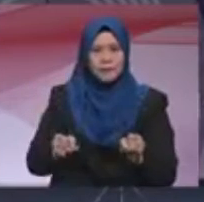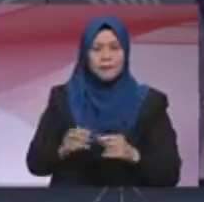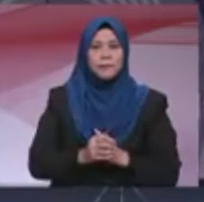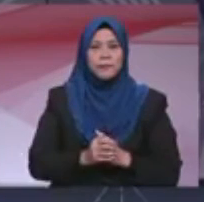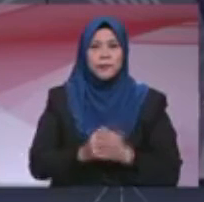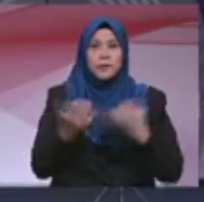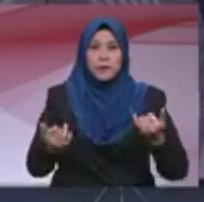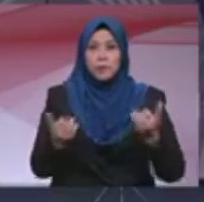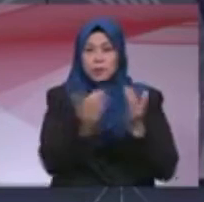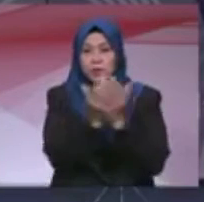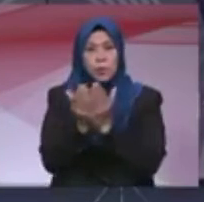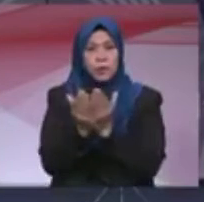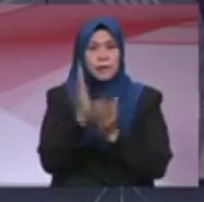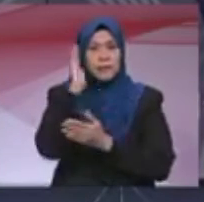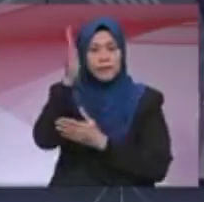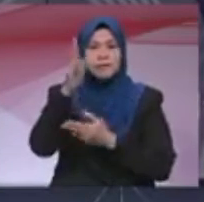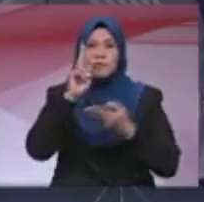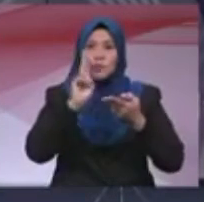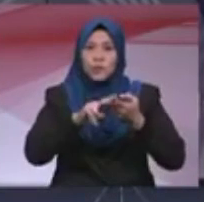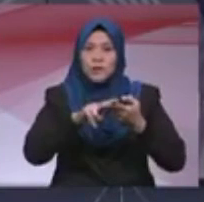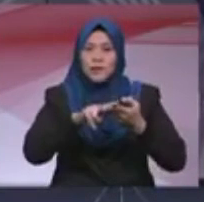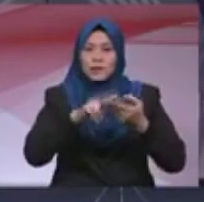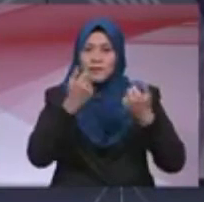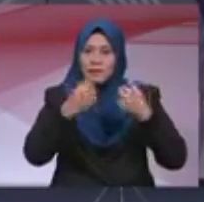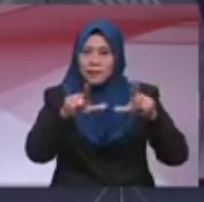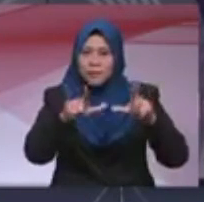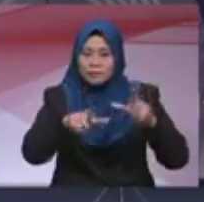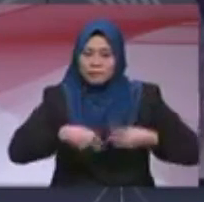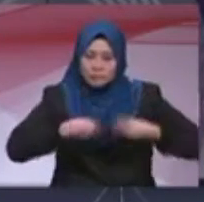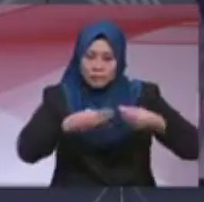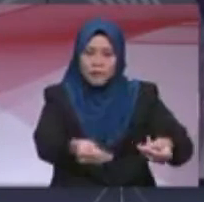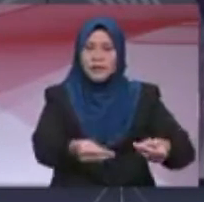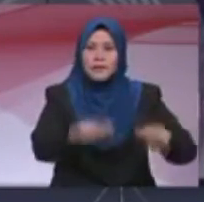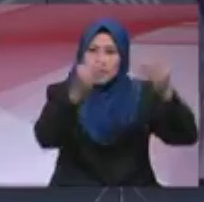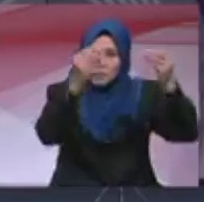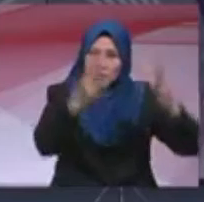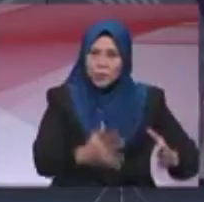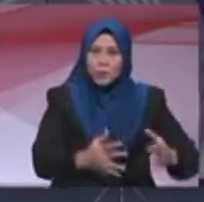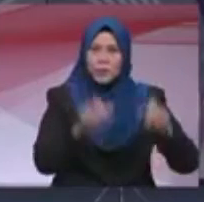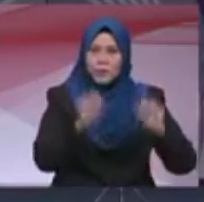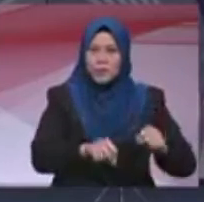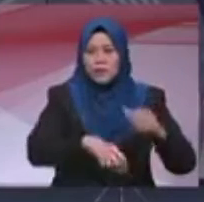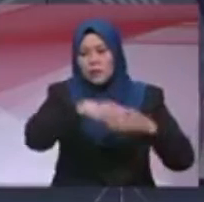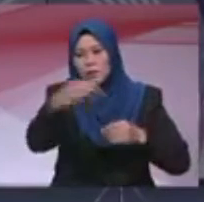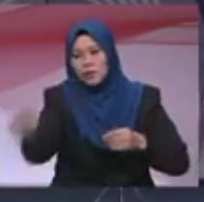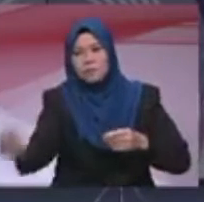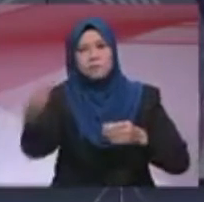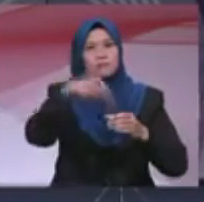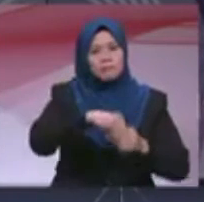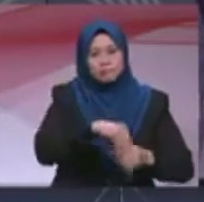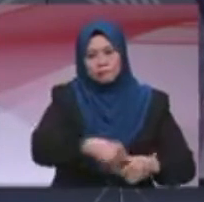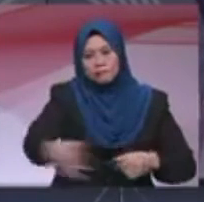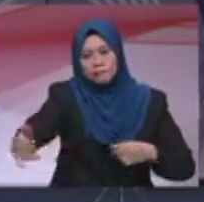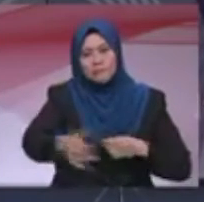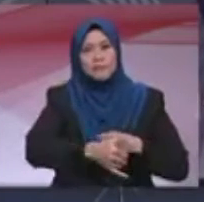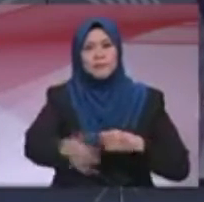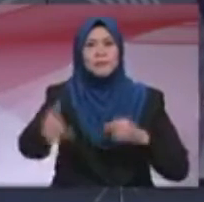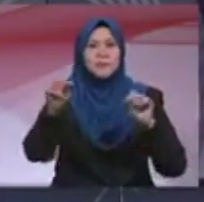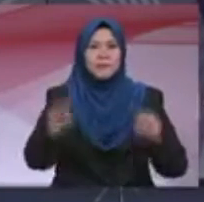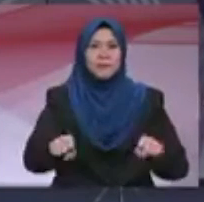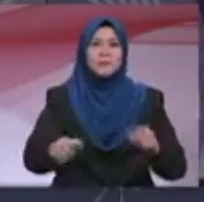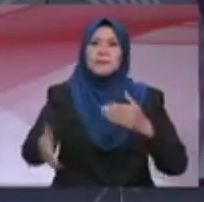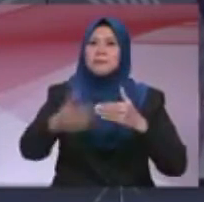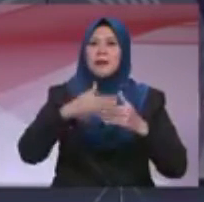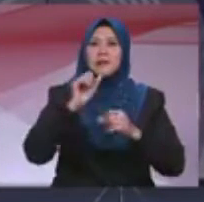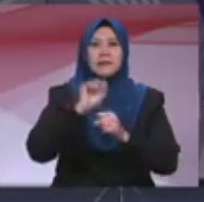akan mengeluarkan surat kebenaran bagi membolehkan guru ini bergerak, khususnya guru yang ingin kembali